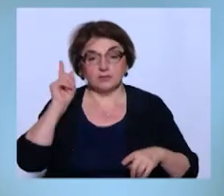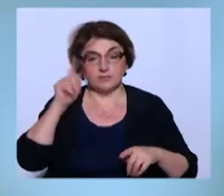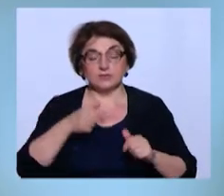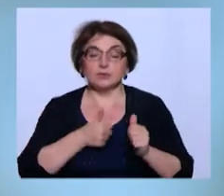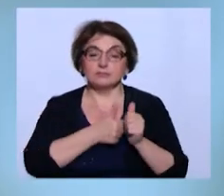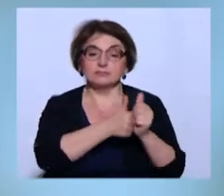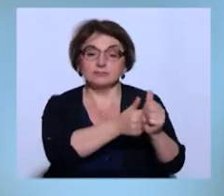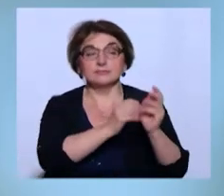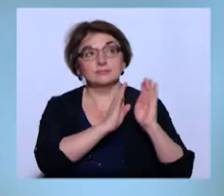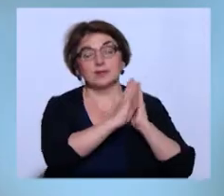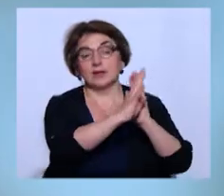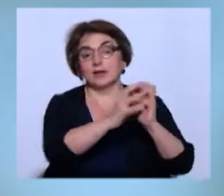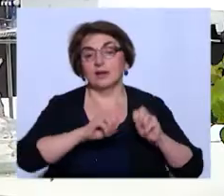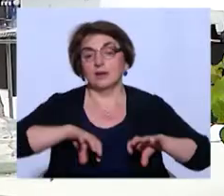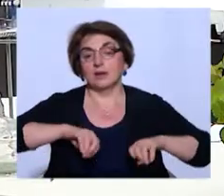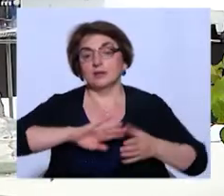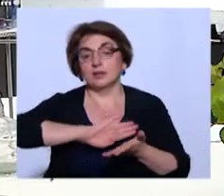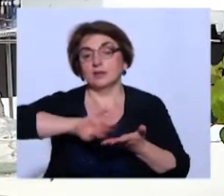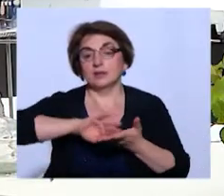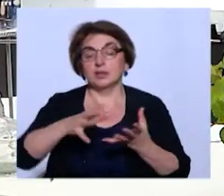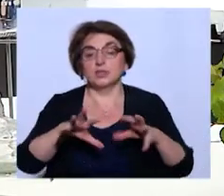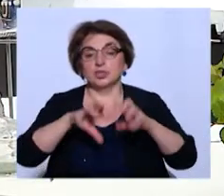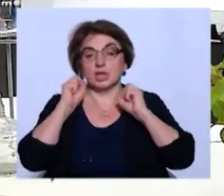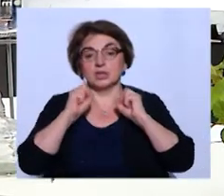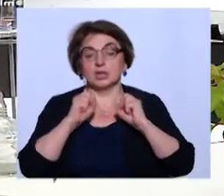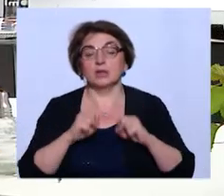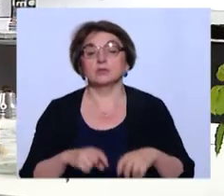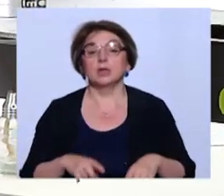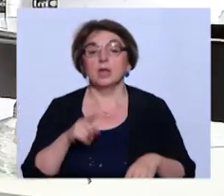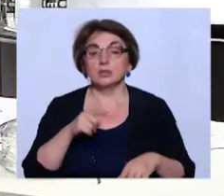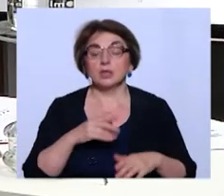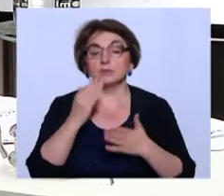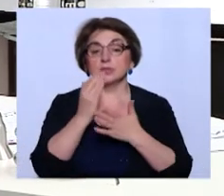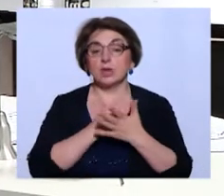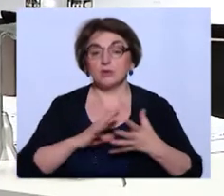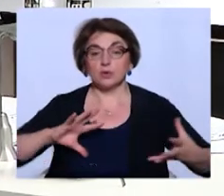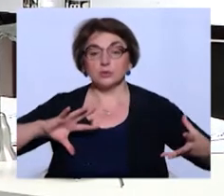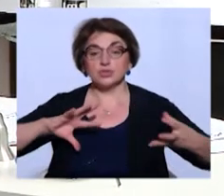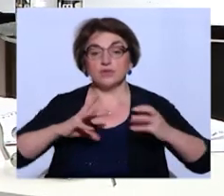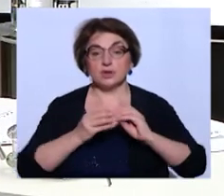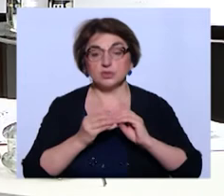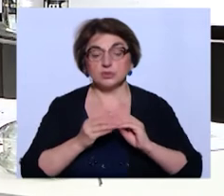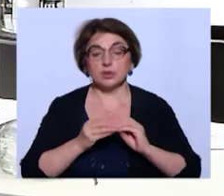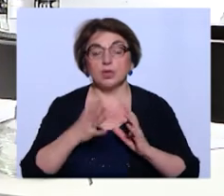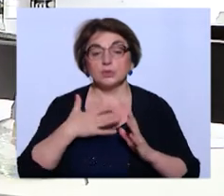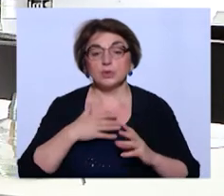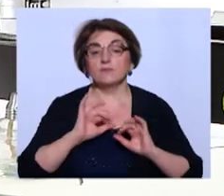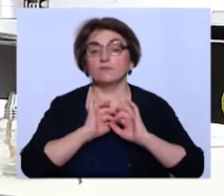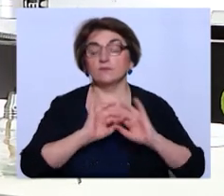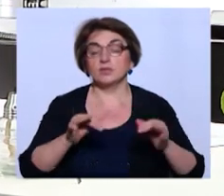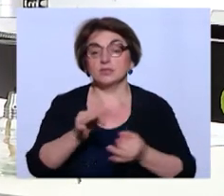აი ამ გამონაბოლქვებით მიყენებულ ზიანს. მე მინდა დღევანდელი გაკვეთილი შევაჯამო, შევკრა. ჩვენ დღეს